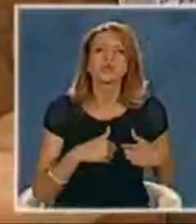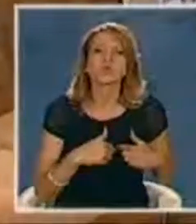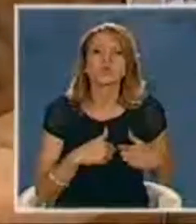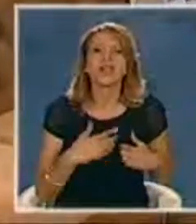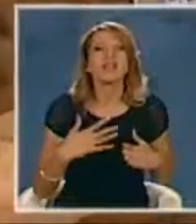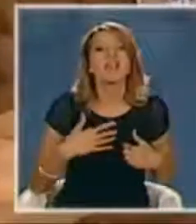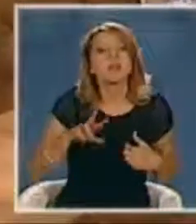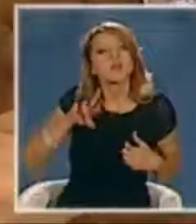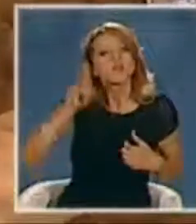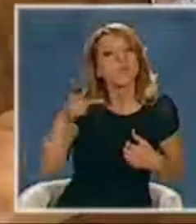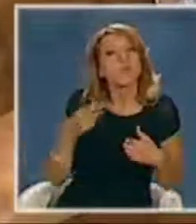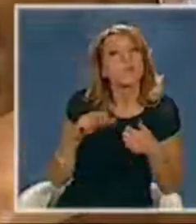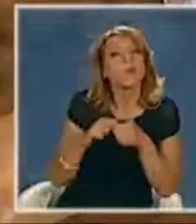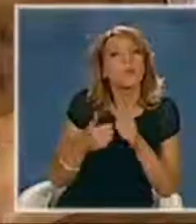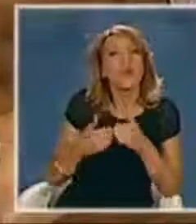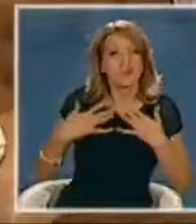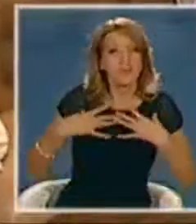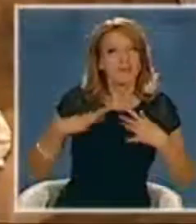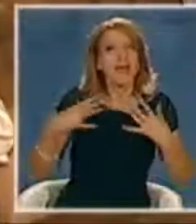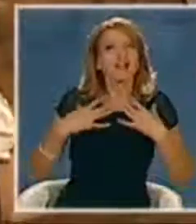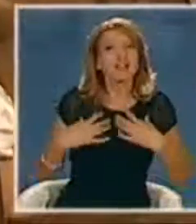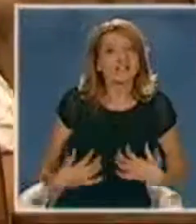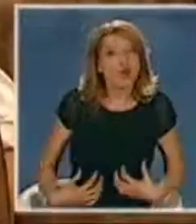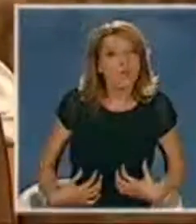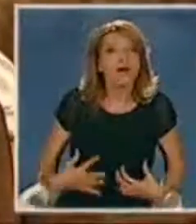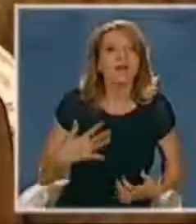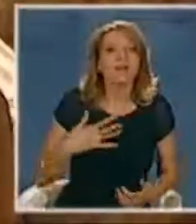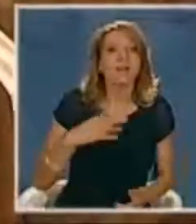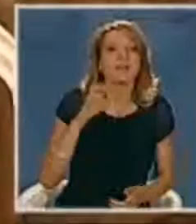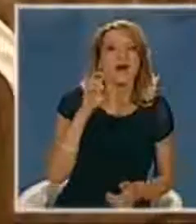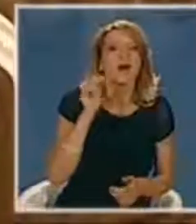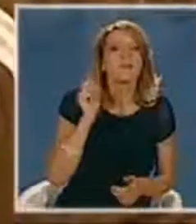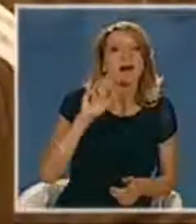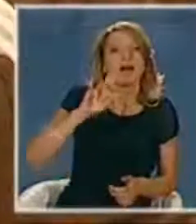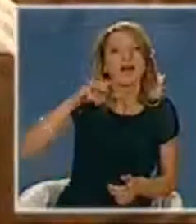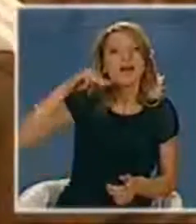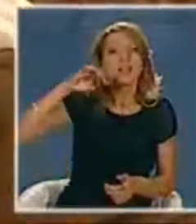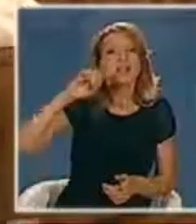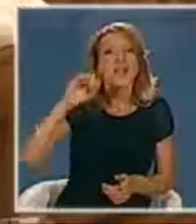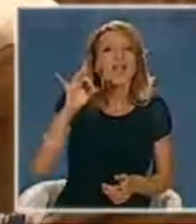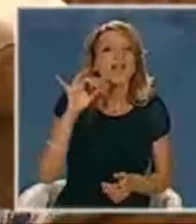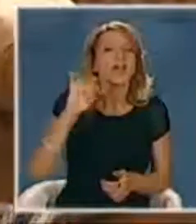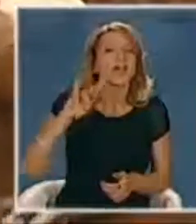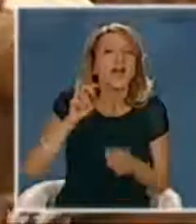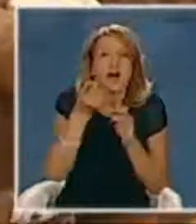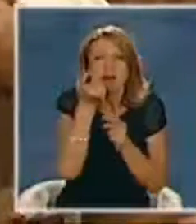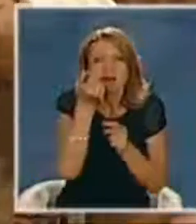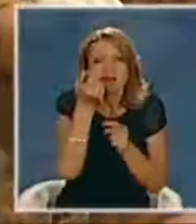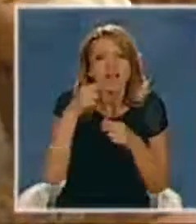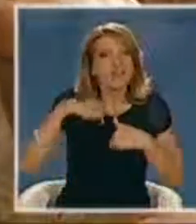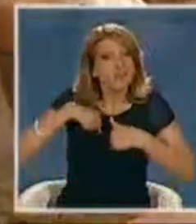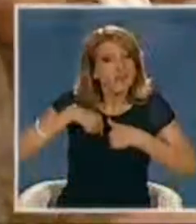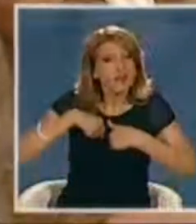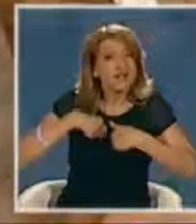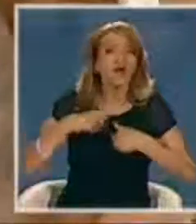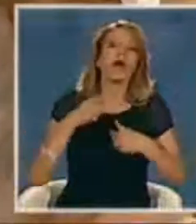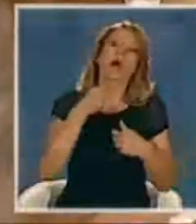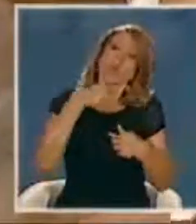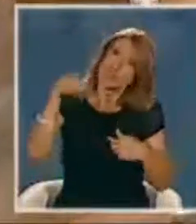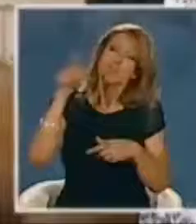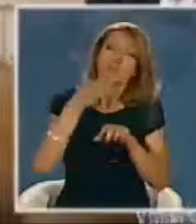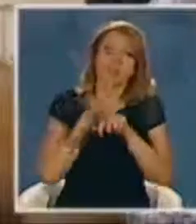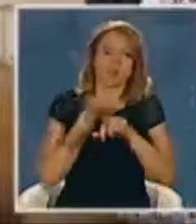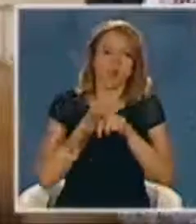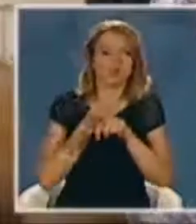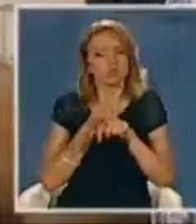белия дроб. Която бактерия? Е за бактерия, да. Така си го казваш. Да, да, аз казвам, бактерия, която е в белия дроб. Направят изследване, те правят изследване. Важно ми се казва, да, наистина има някаква